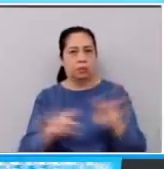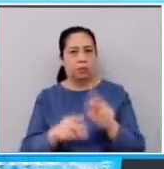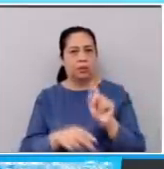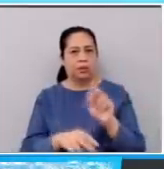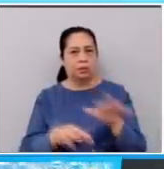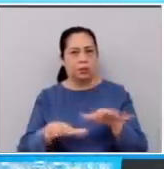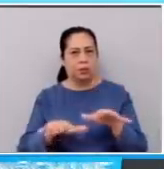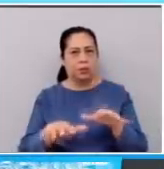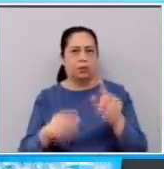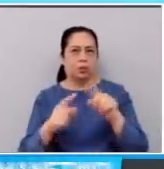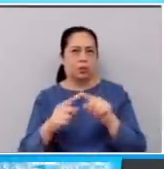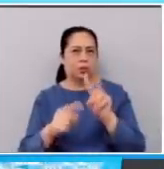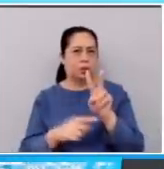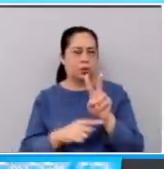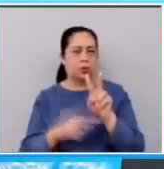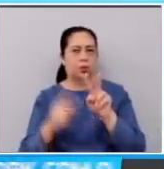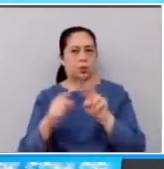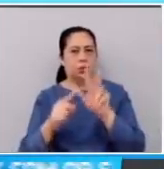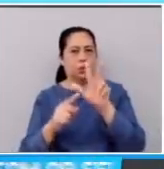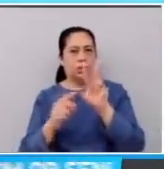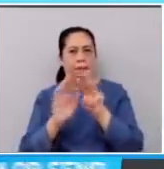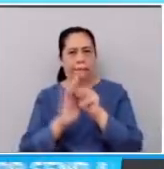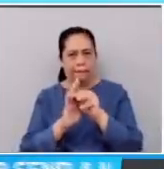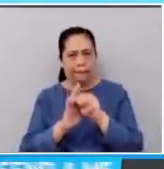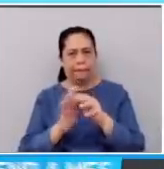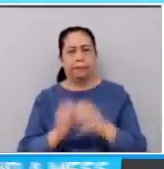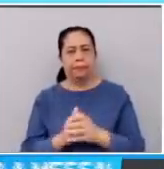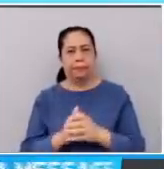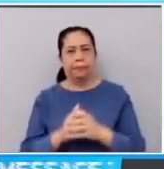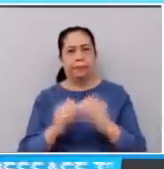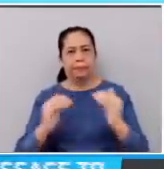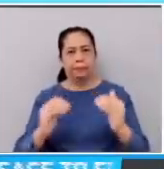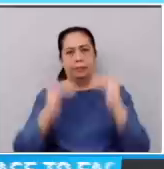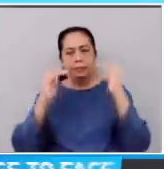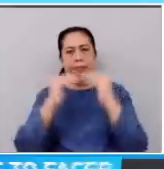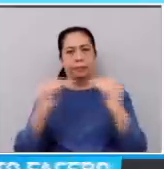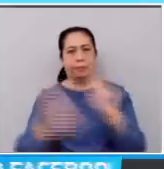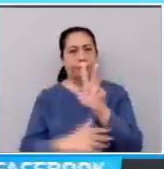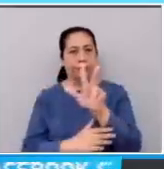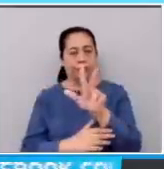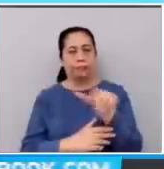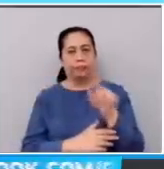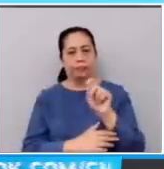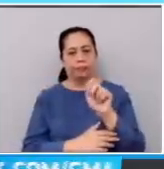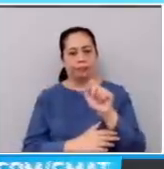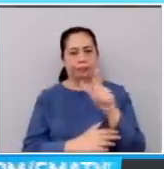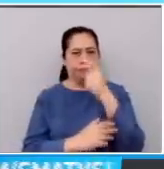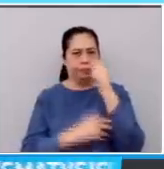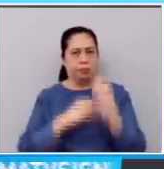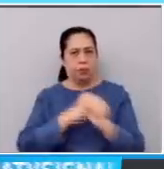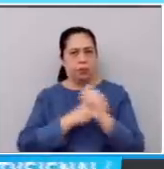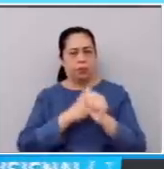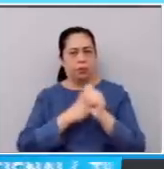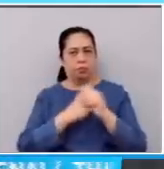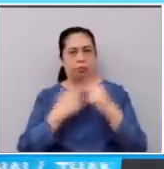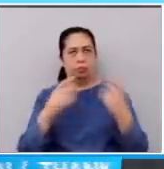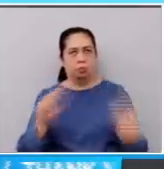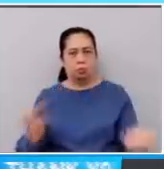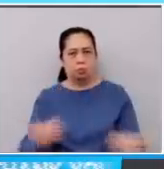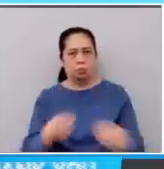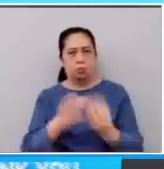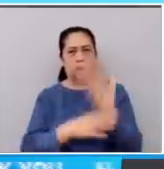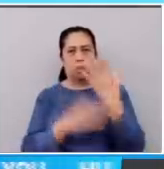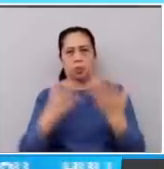tumagal ng 2 hanggang 3 minuto. Nakataas pa rin ang alert level 3 sa Taal dahil sa banta ng malakas na pagputok. Mahigpit pa rin